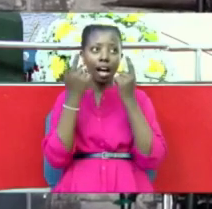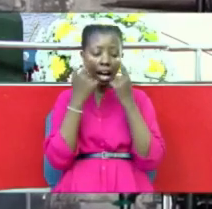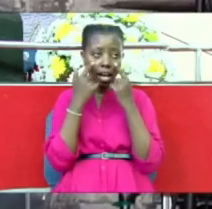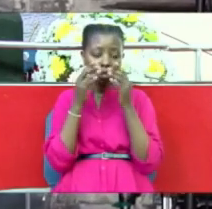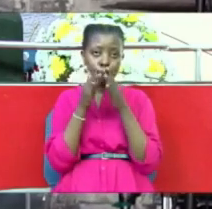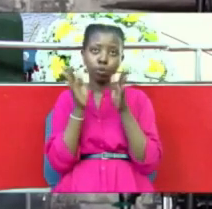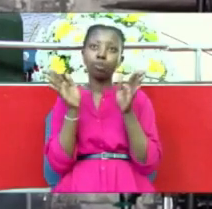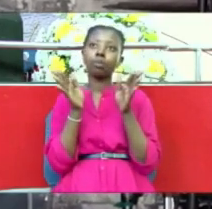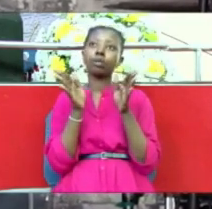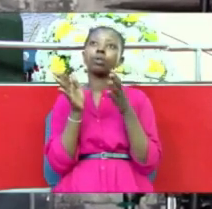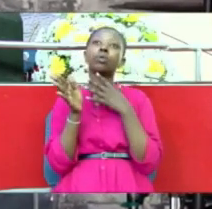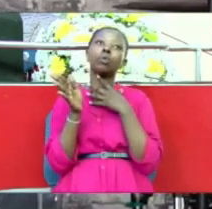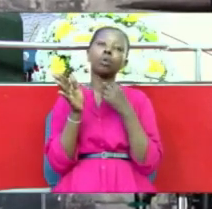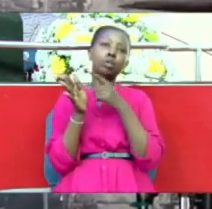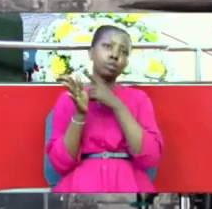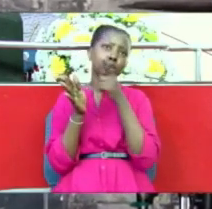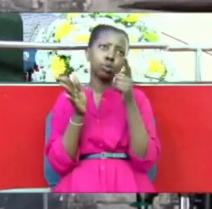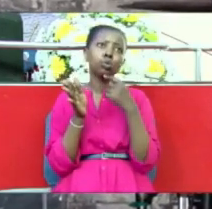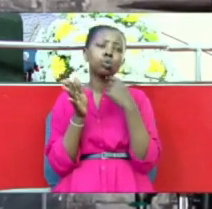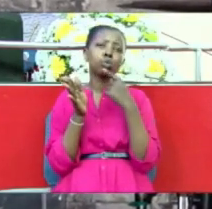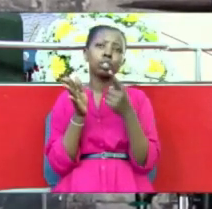Kwa sababu nataka kukuambia vile nataka uombe.